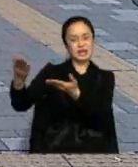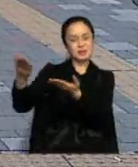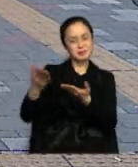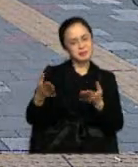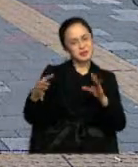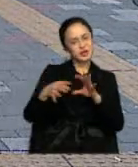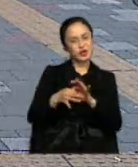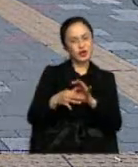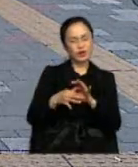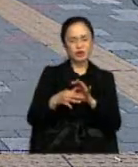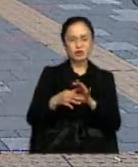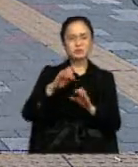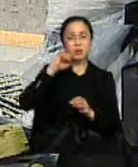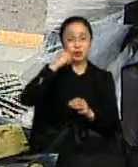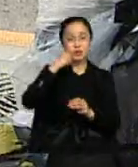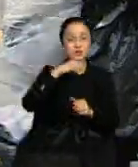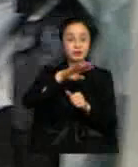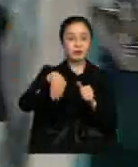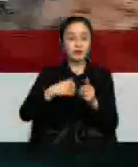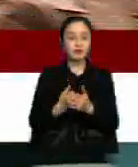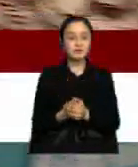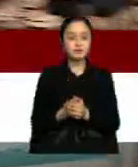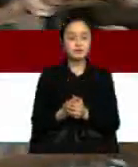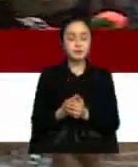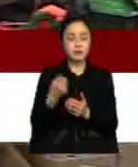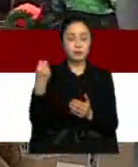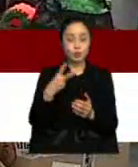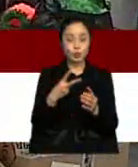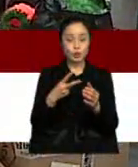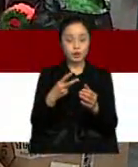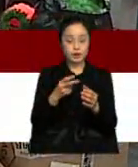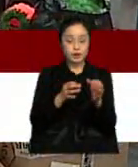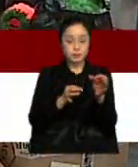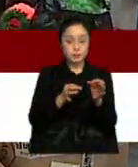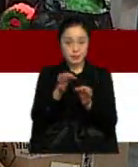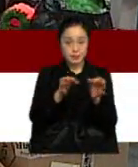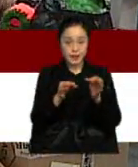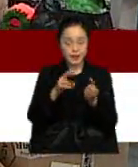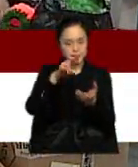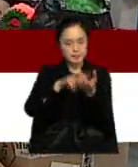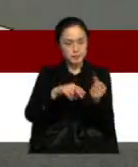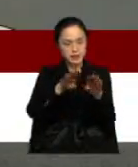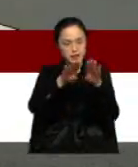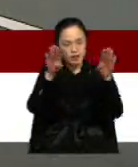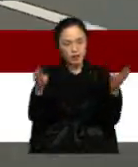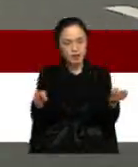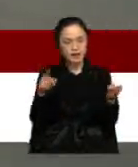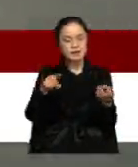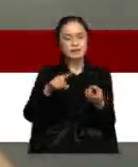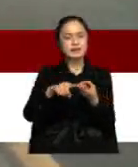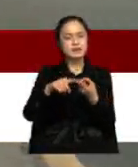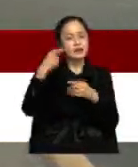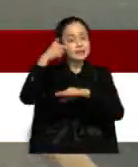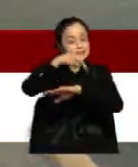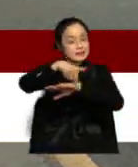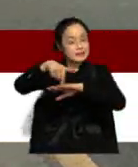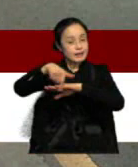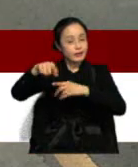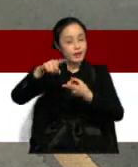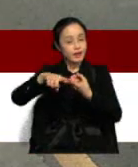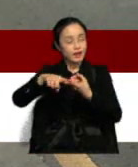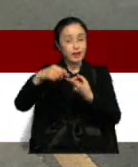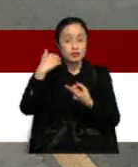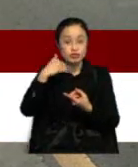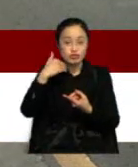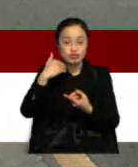매대 제작 업체를 선정했고 노점 디자인 선정에도 노점 상인들이 참여했다는 입장입니다. 도로 점용 허가 절차에 대해서는